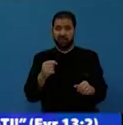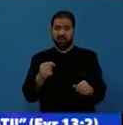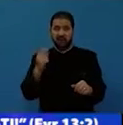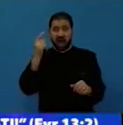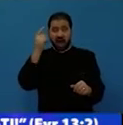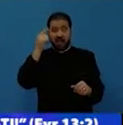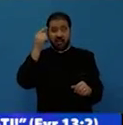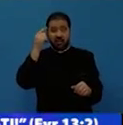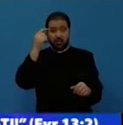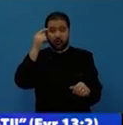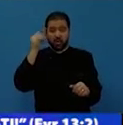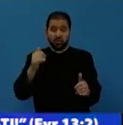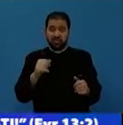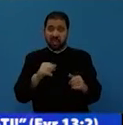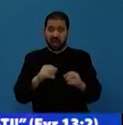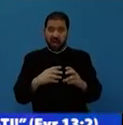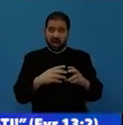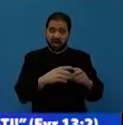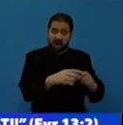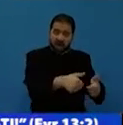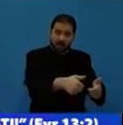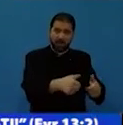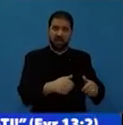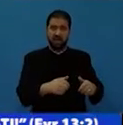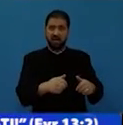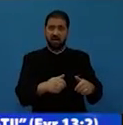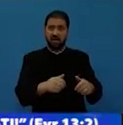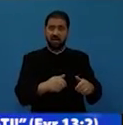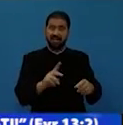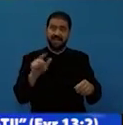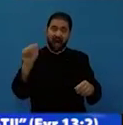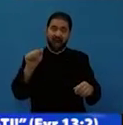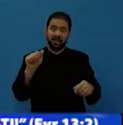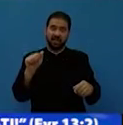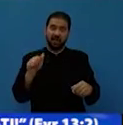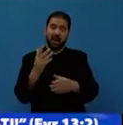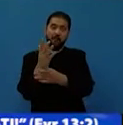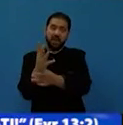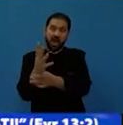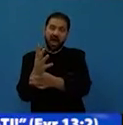abandonare în mâinile și în purtarea de grijă a lui Dumnezeu. În același timp,